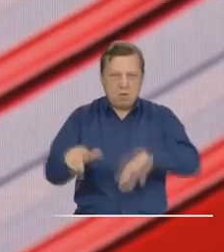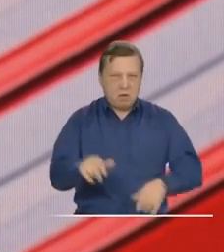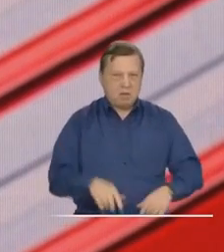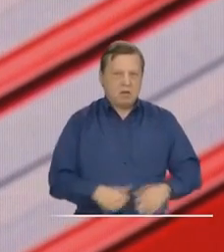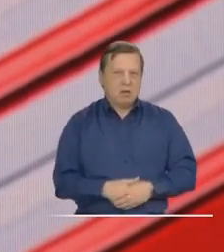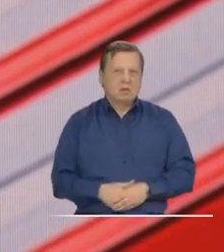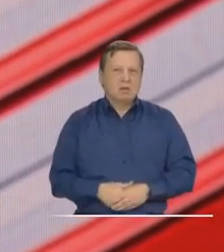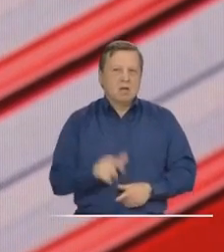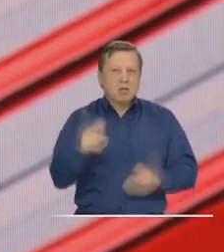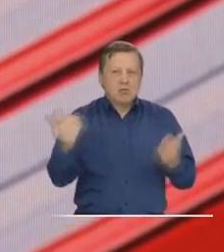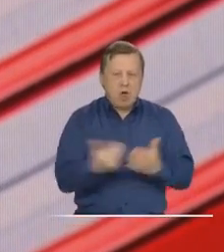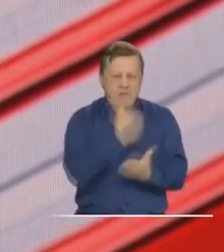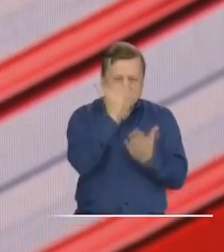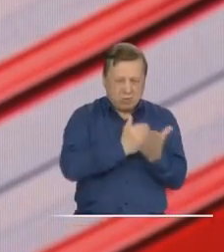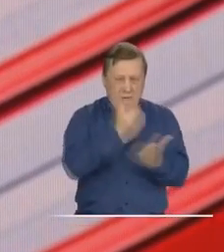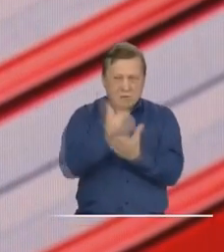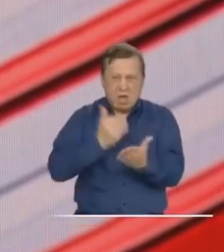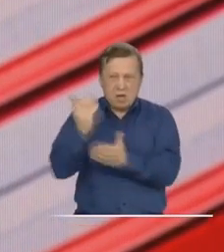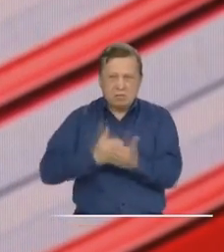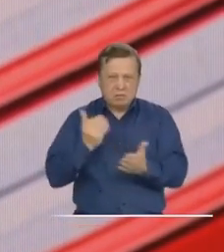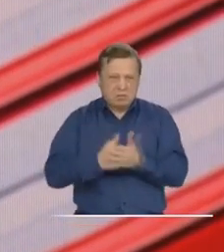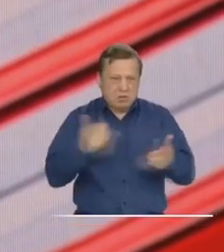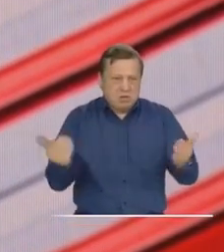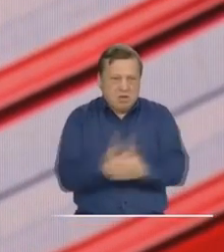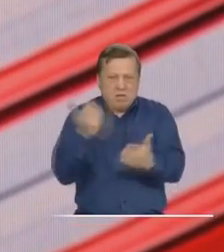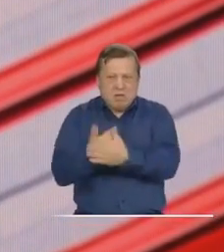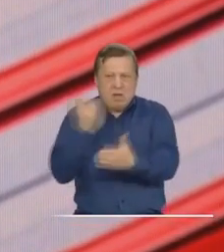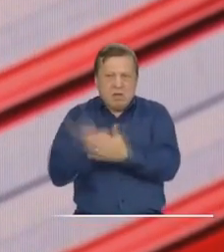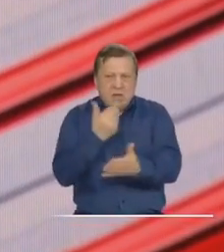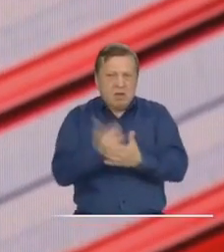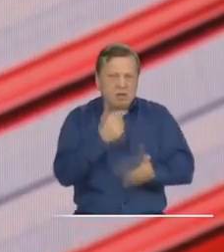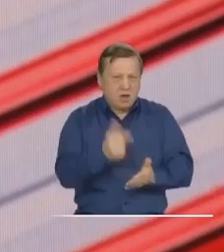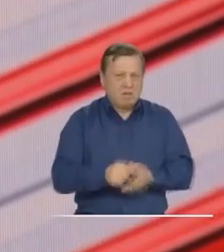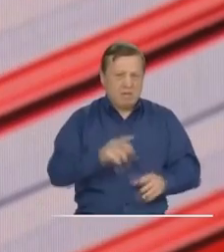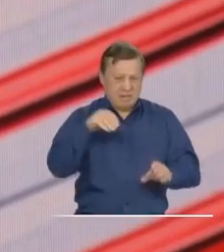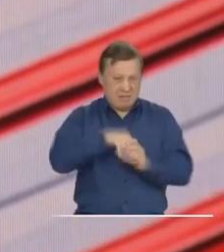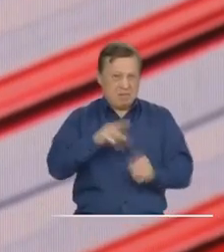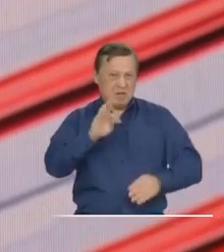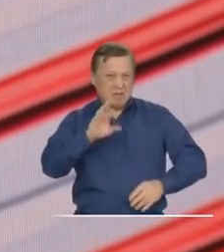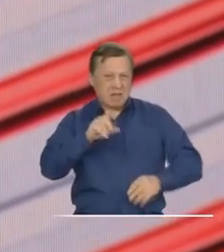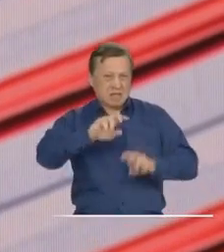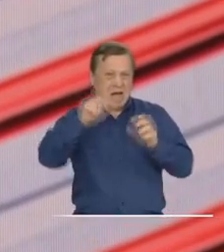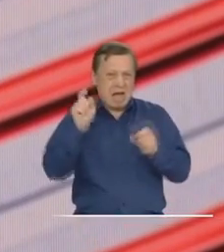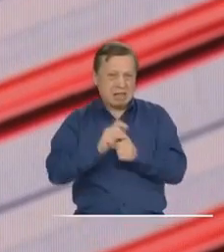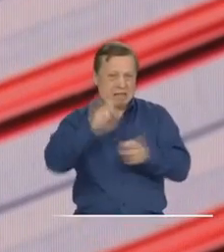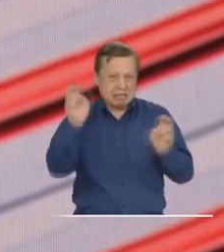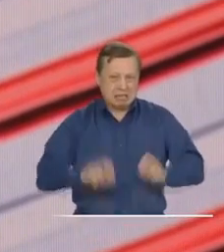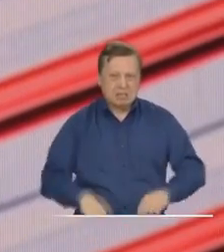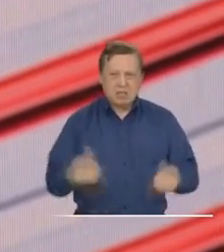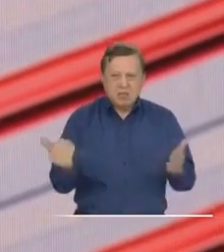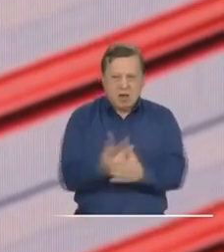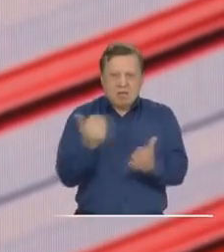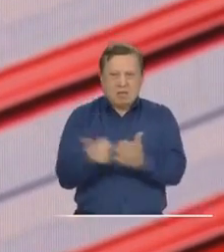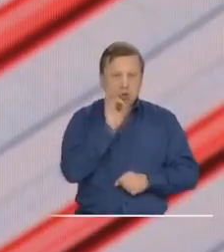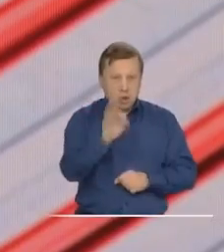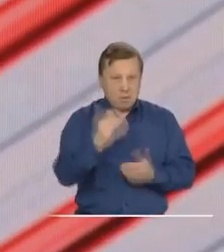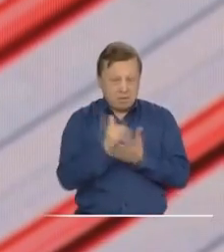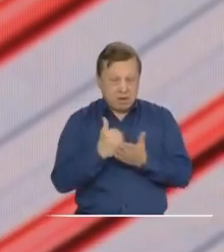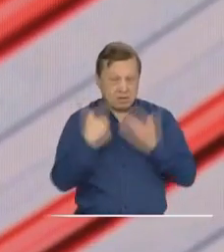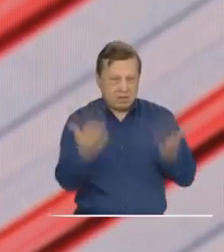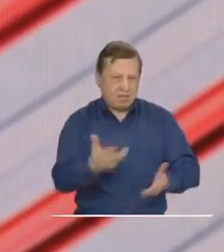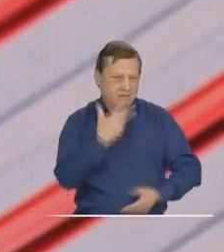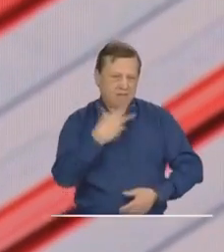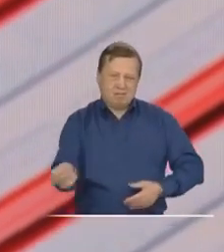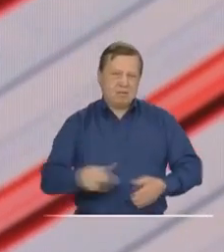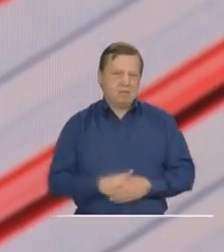w morzu nowych przepisów 24 nowe procedury administracyjne wprowadzane w ramach tej tarczy nieustannie nowelizację z tego dobrego nie będzie jeżeli